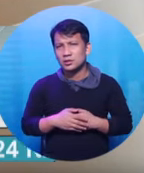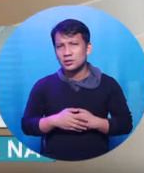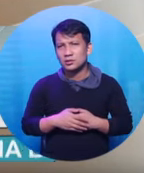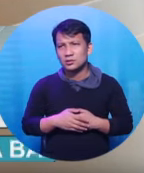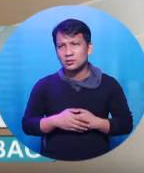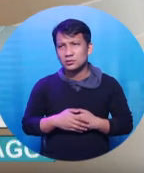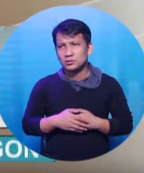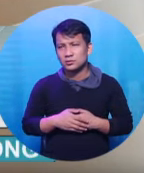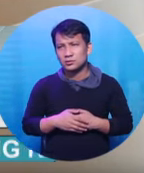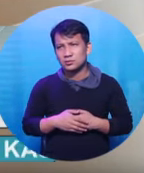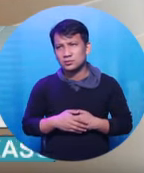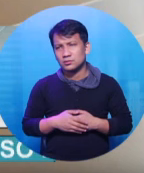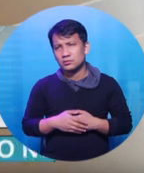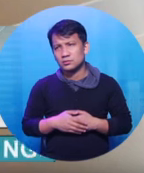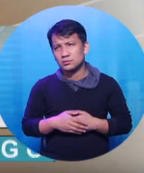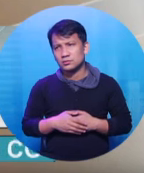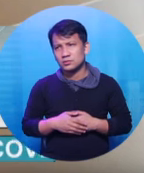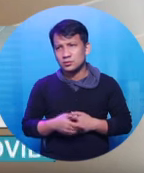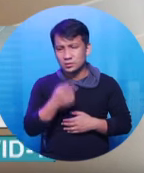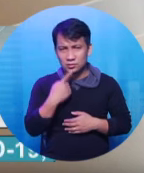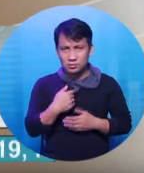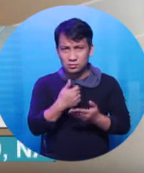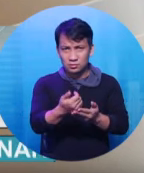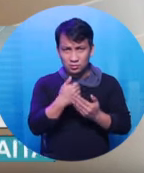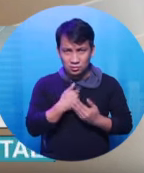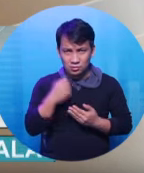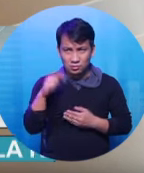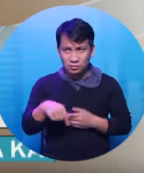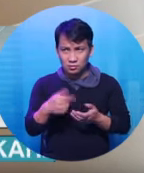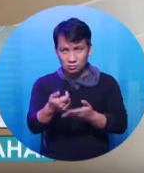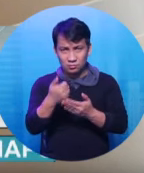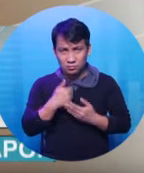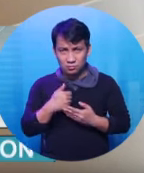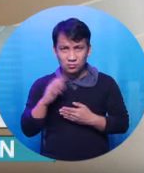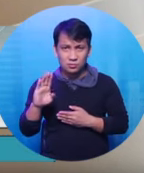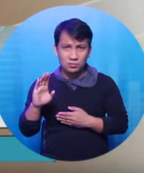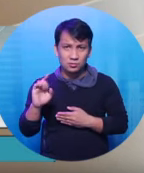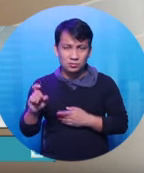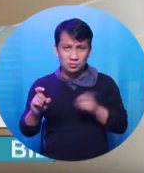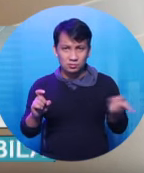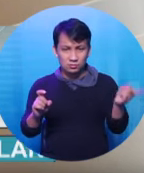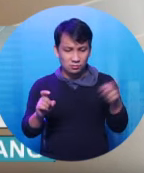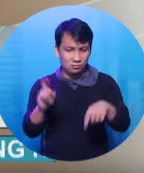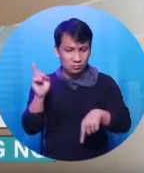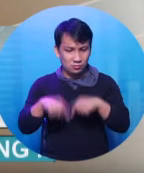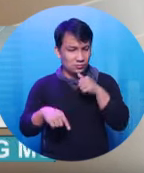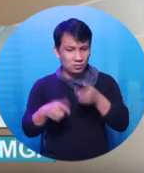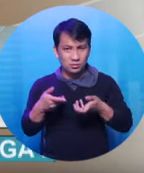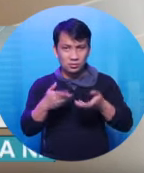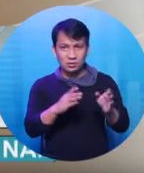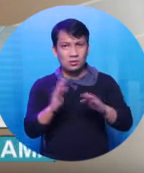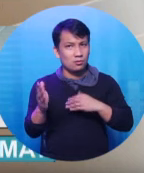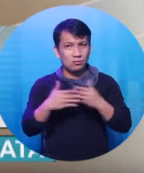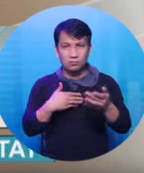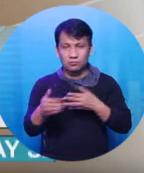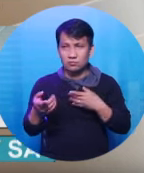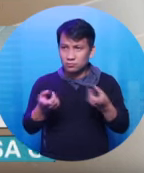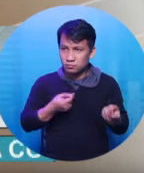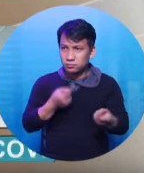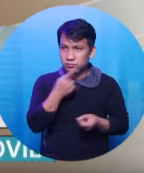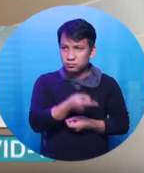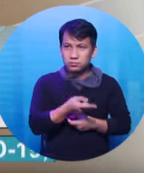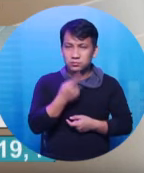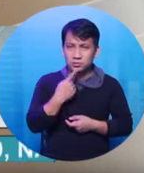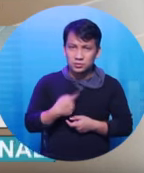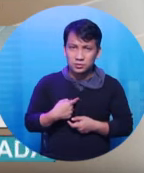pinasok ko pa nga yan eh. So, humingi siya ng tulong na magkaayos sila ng ex mo. Nung hindi ka pumayag or wala kang ginawa doon